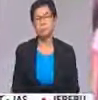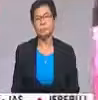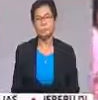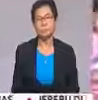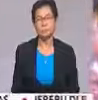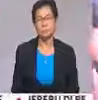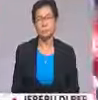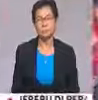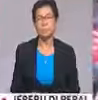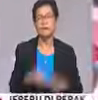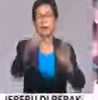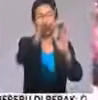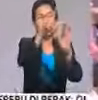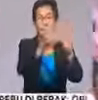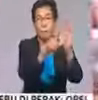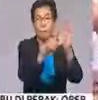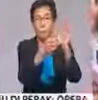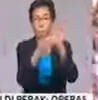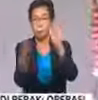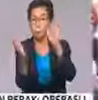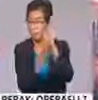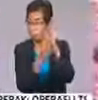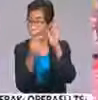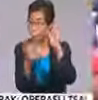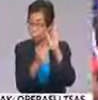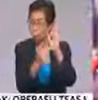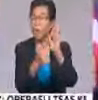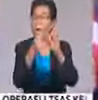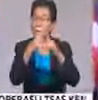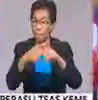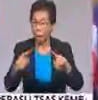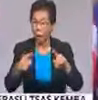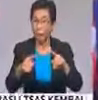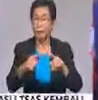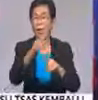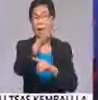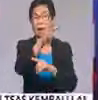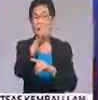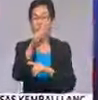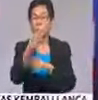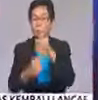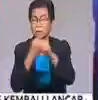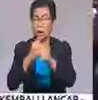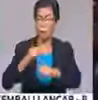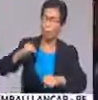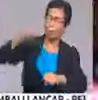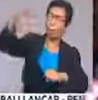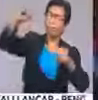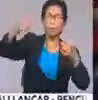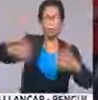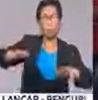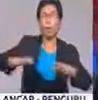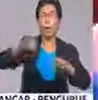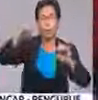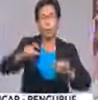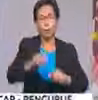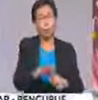Walaupun dari segi perlembagaan telah termartabat, namun pengisiannya selama 62 tahun kemerdekaan ini perlu